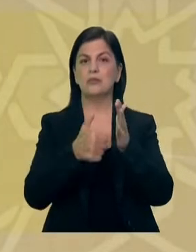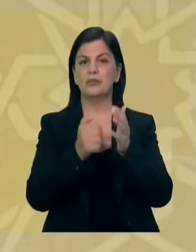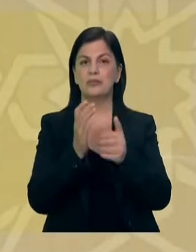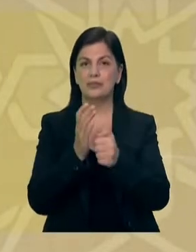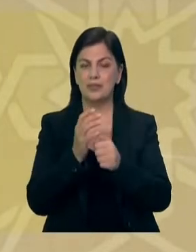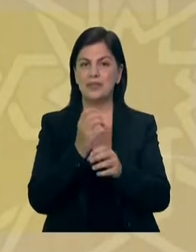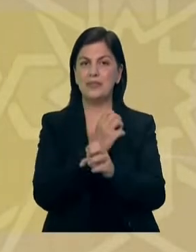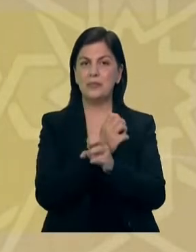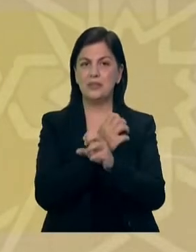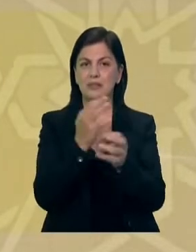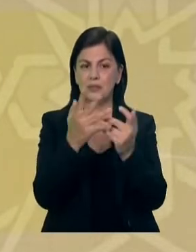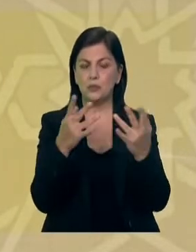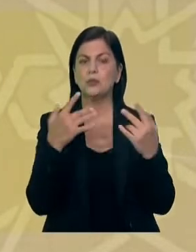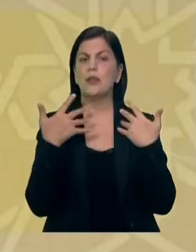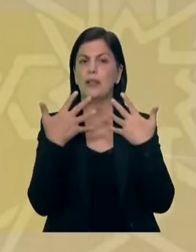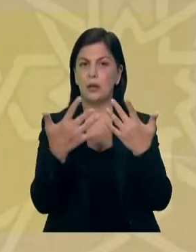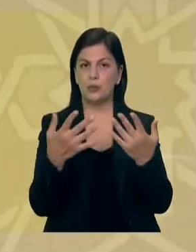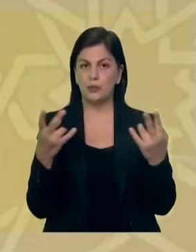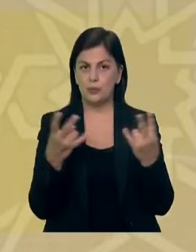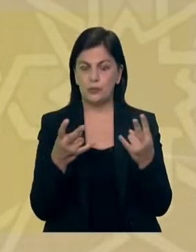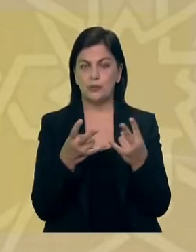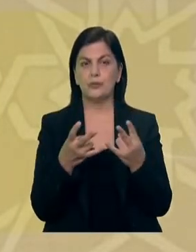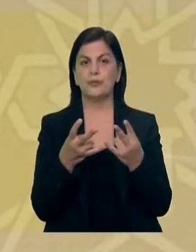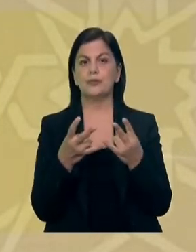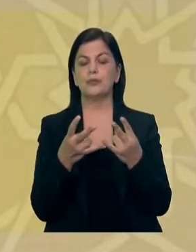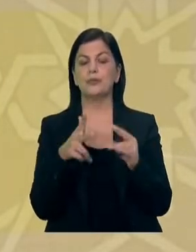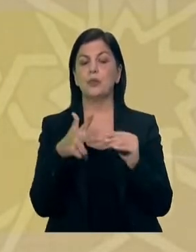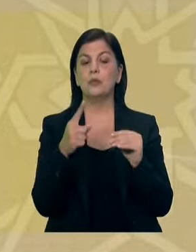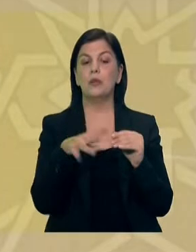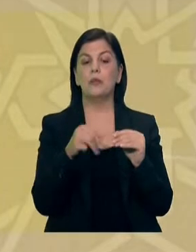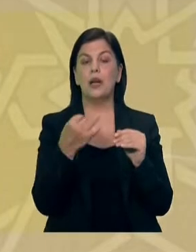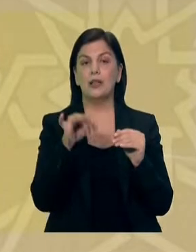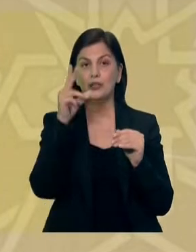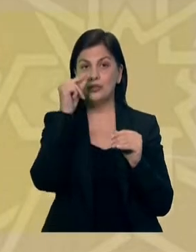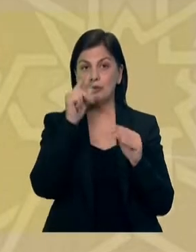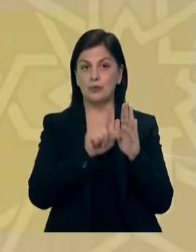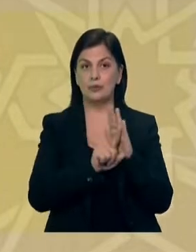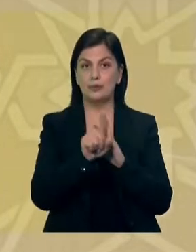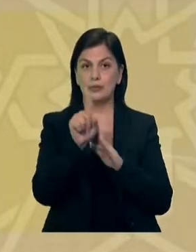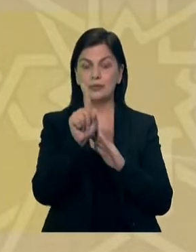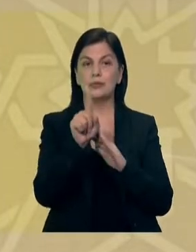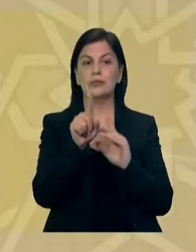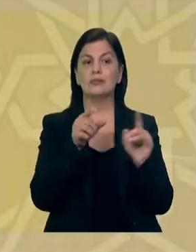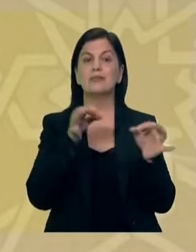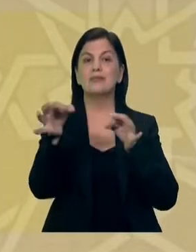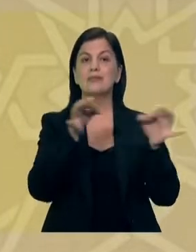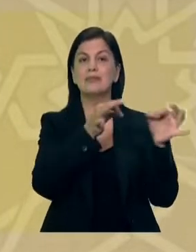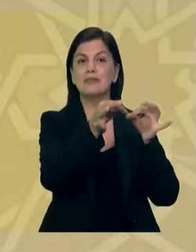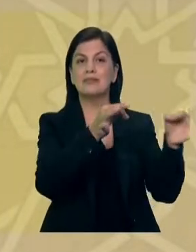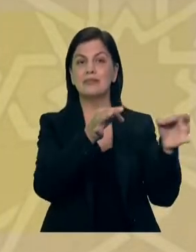tədbirləri mütləq tələb olunacaqdır. Və nəhayət 31 may tarixindən regionlar